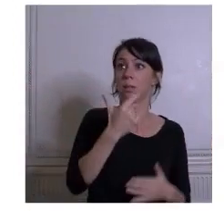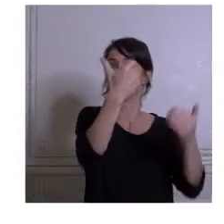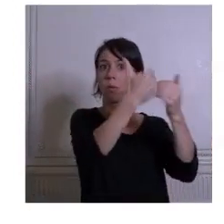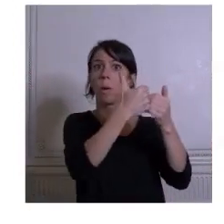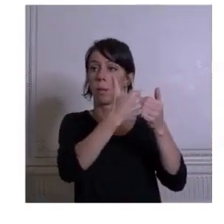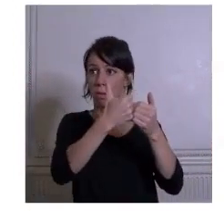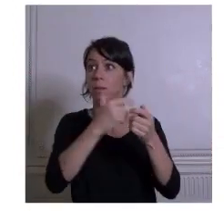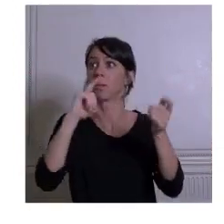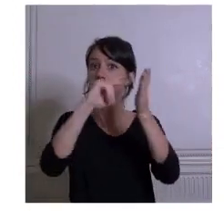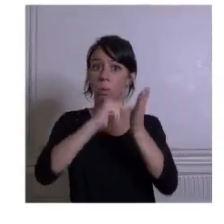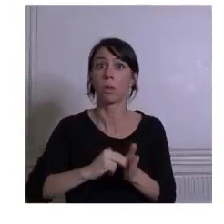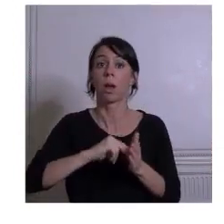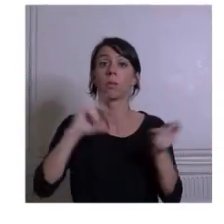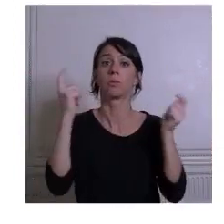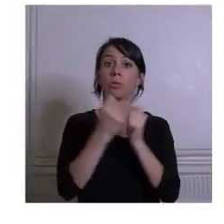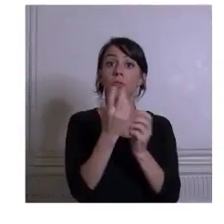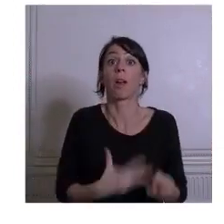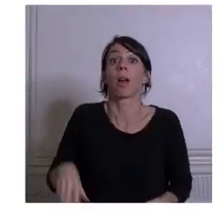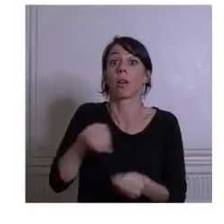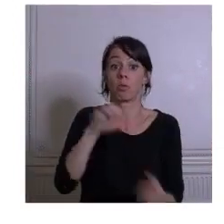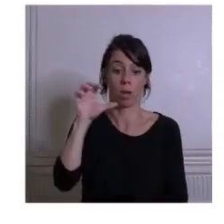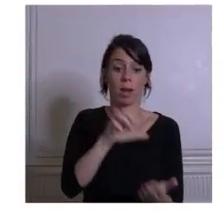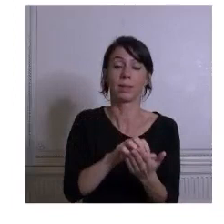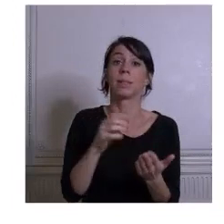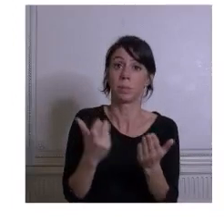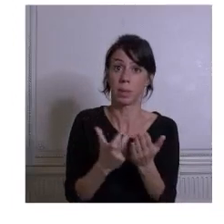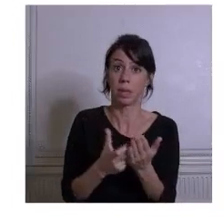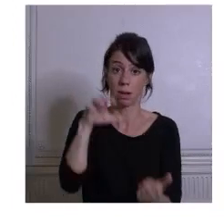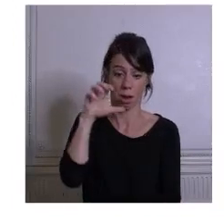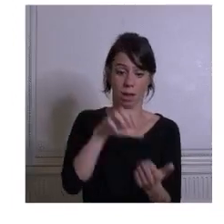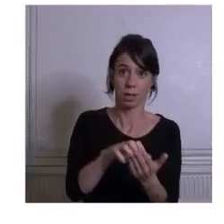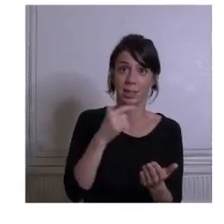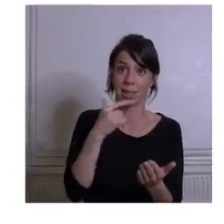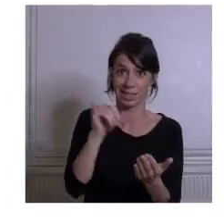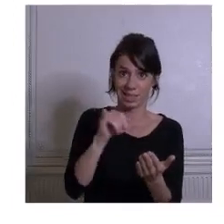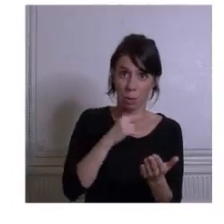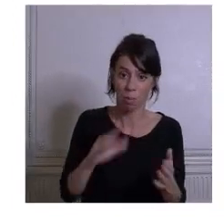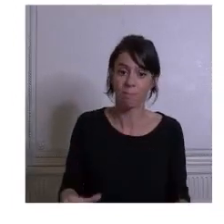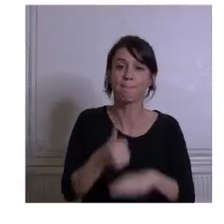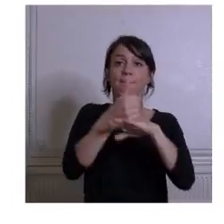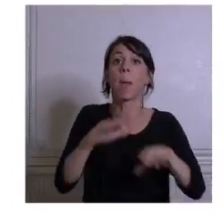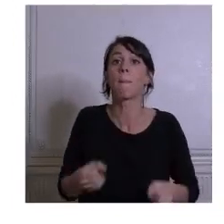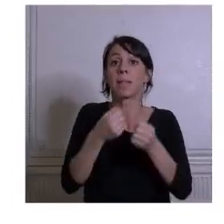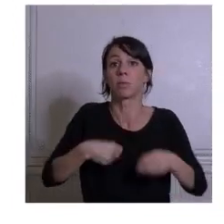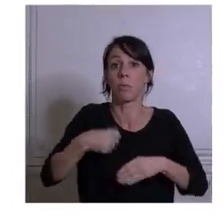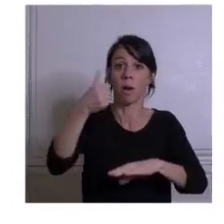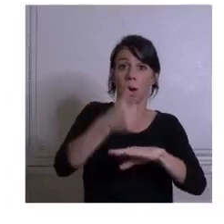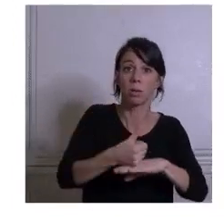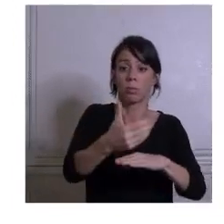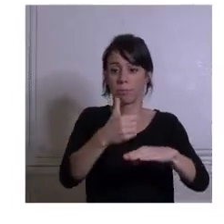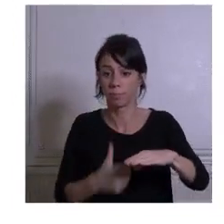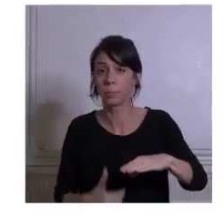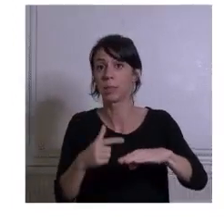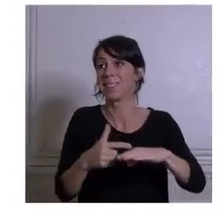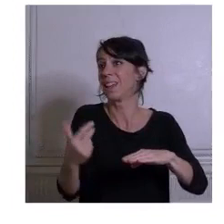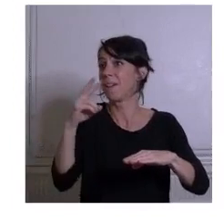des agents des collectivités locales. C'est moi. Madame Dumont. Oui. Le collège Victor Louis en suppléant de Madame De Marco.